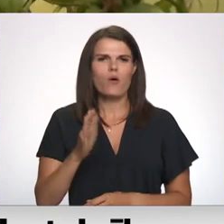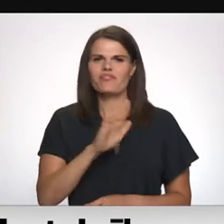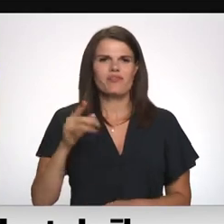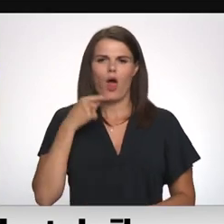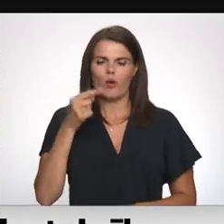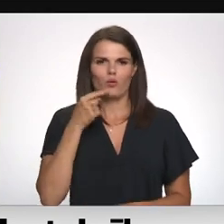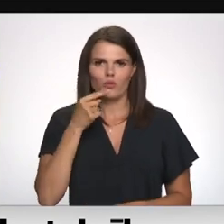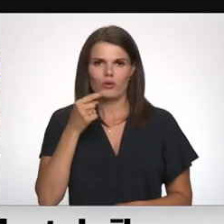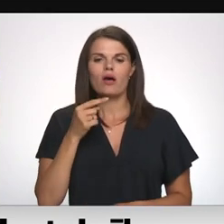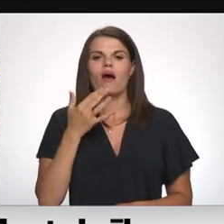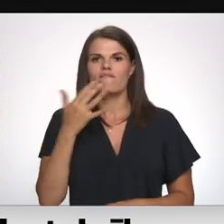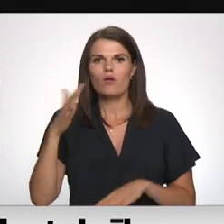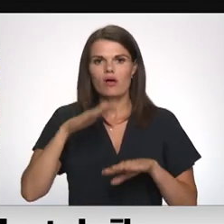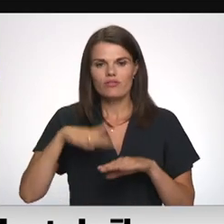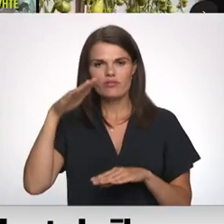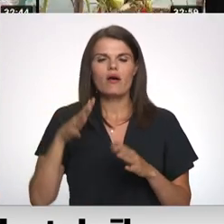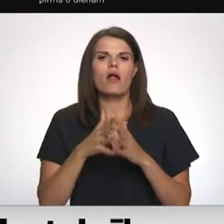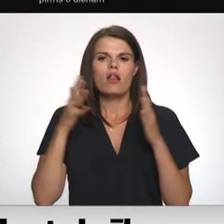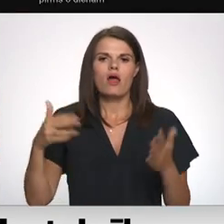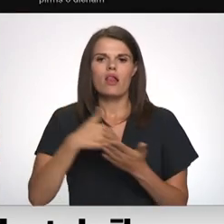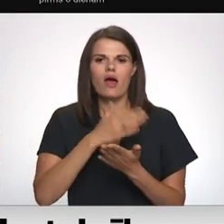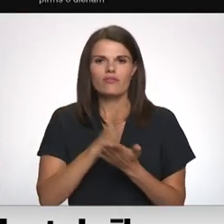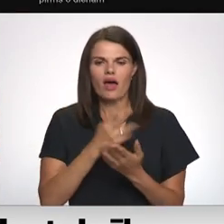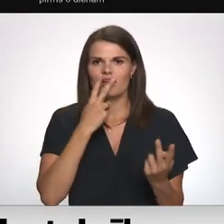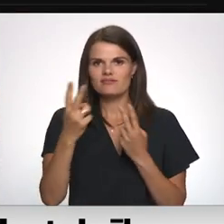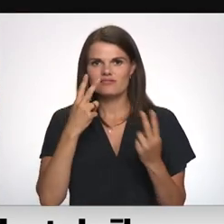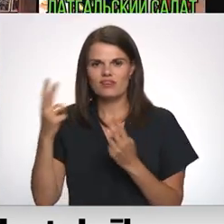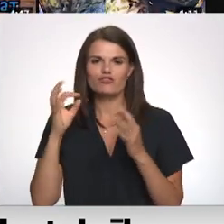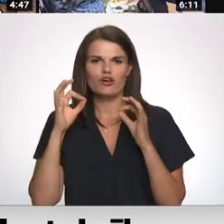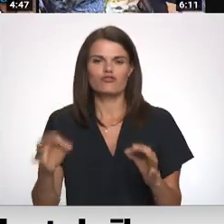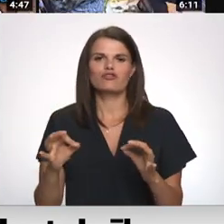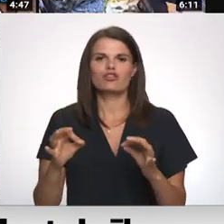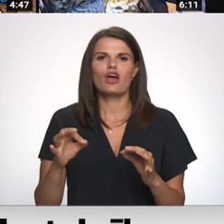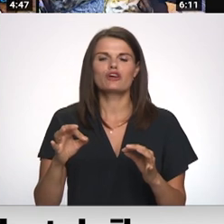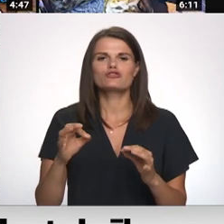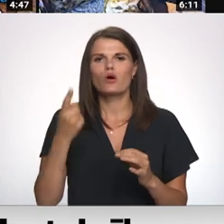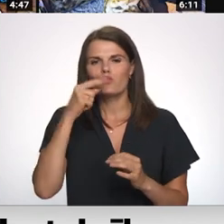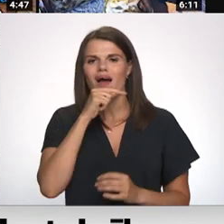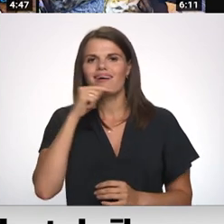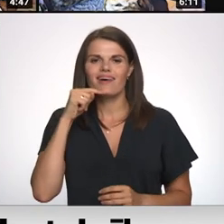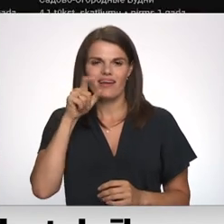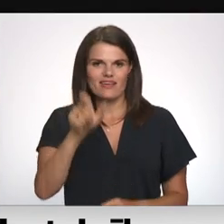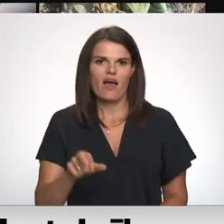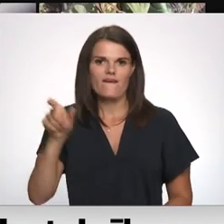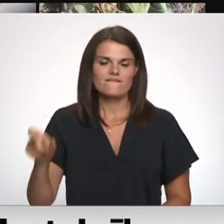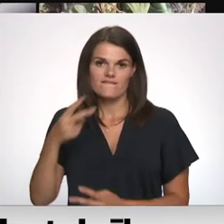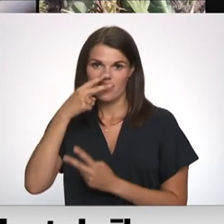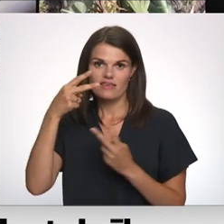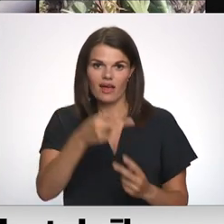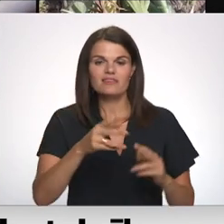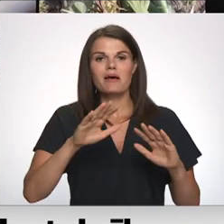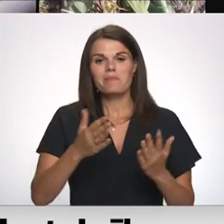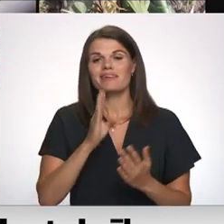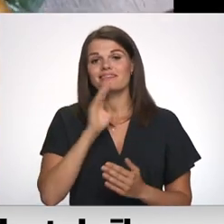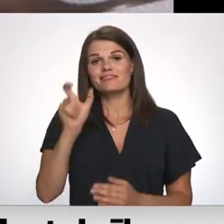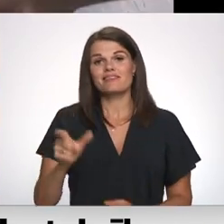nerunā. Valodas dēļ liela daļa kanāla skatītāju ir Austrumeiropas, tai skaitā Krievijas iedzīvotāji, taču Svetlāna